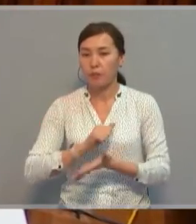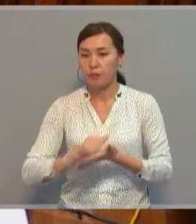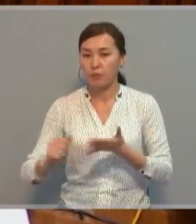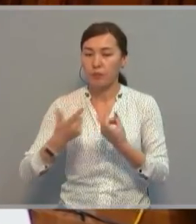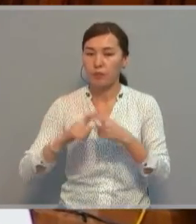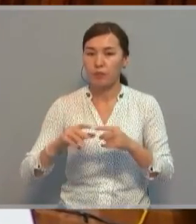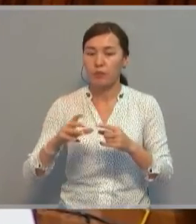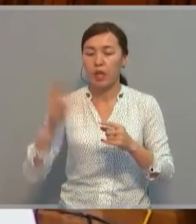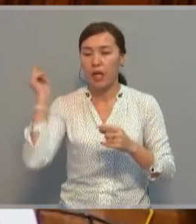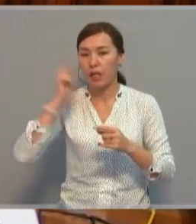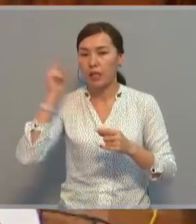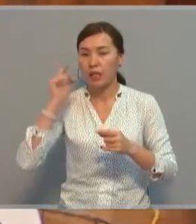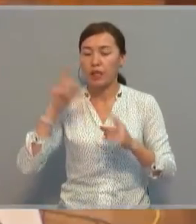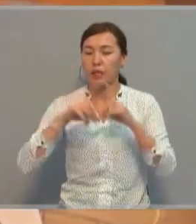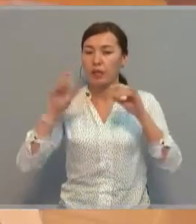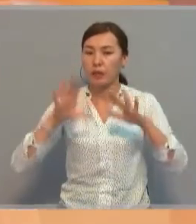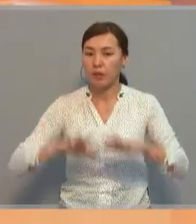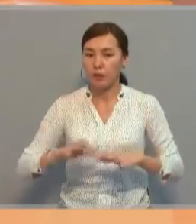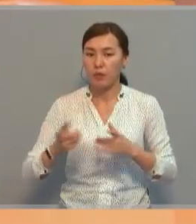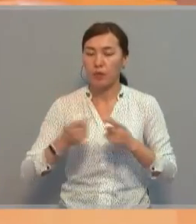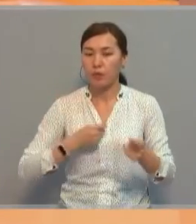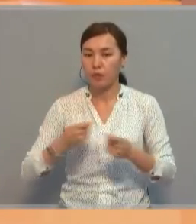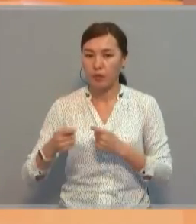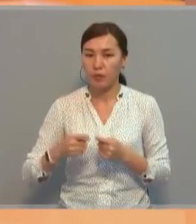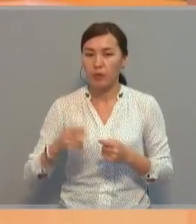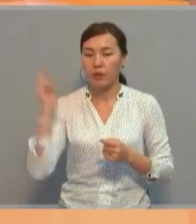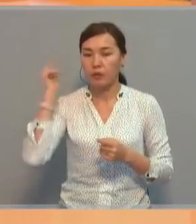документооборот между образовательными учреждениями и управлением образования.